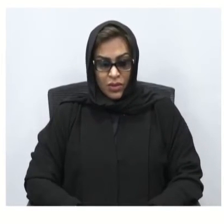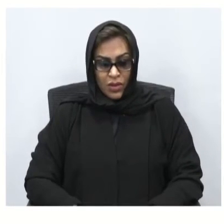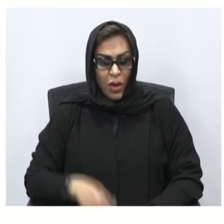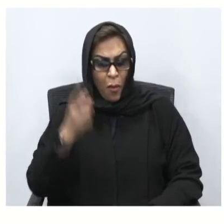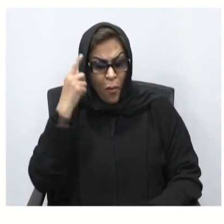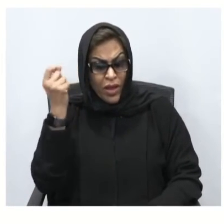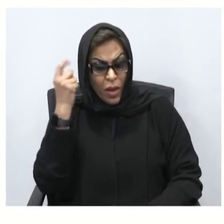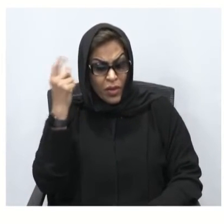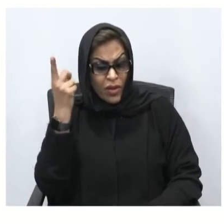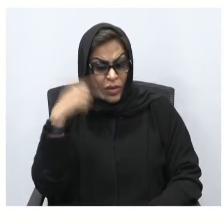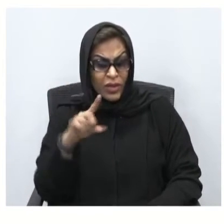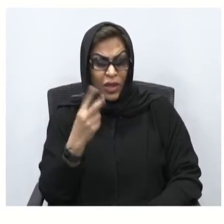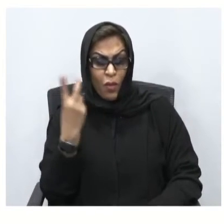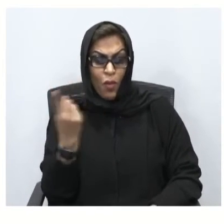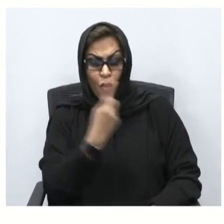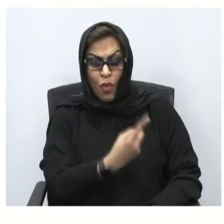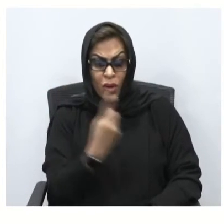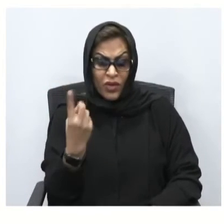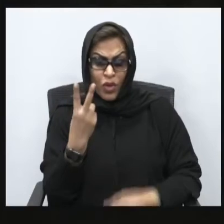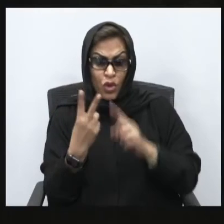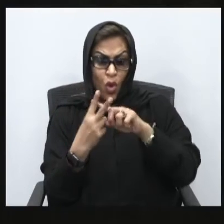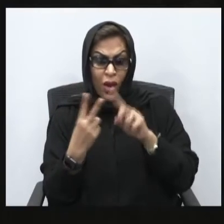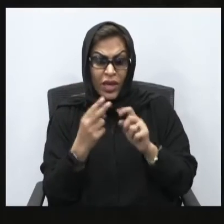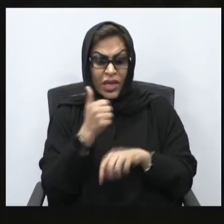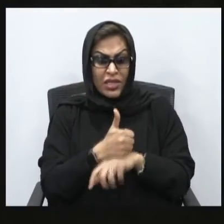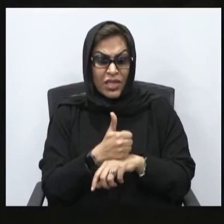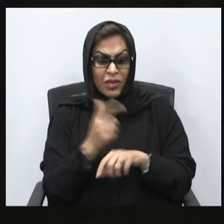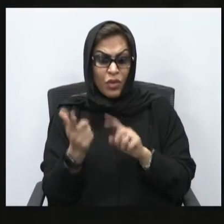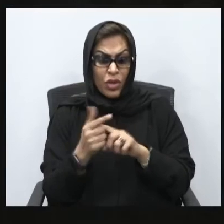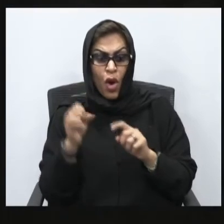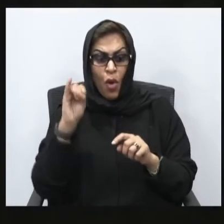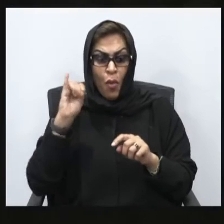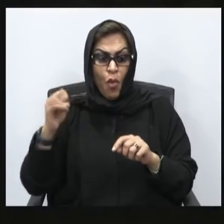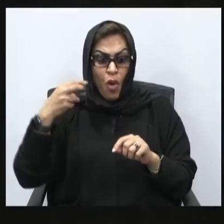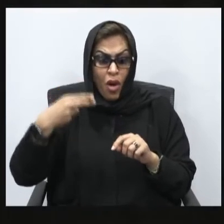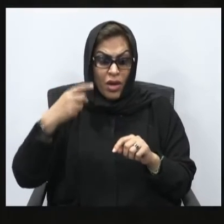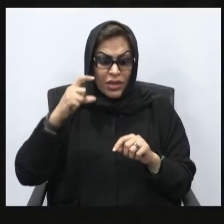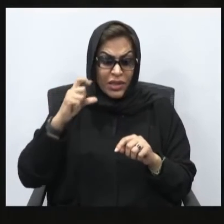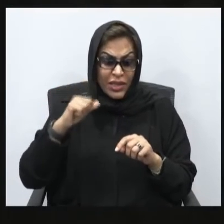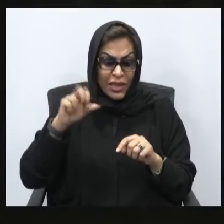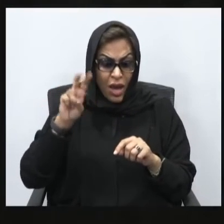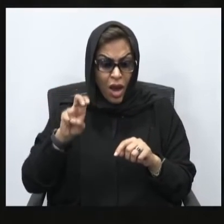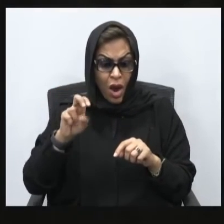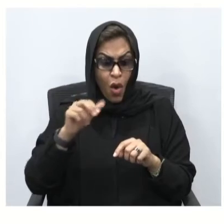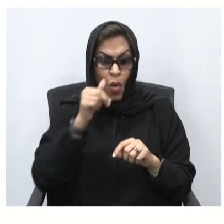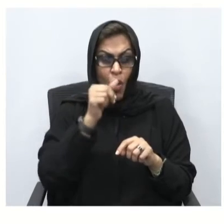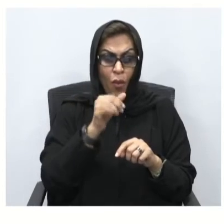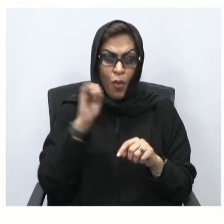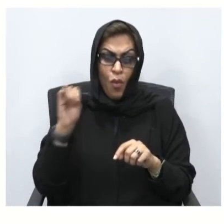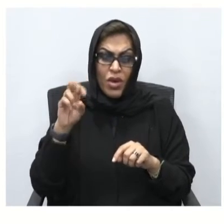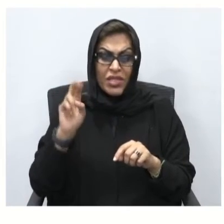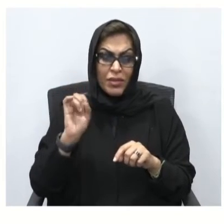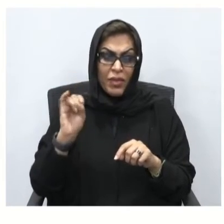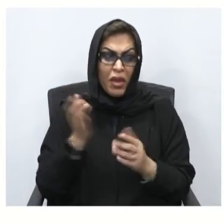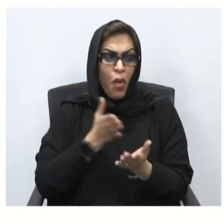امراض الجهاز التنفسي نوعين برضه كما درسنا سابقا الامراض معديه او غير معديه المعديه الرشح